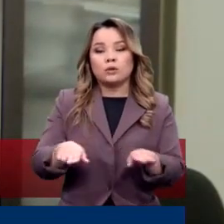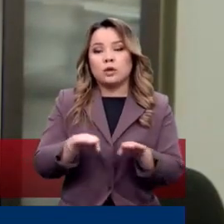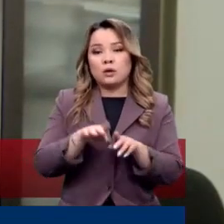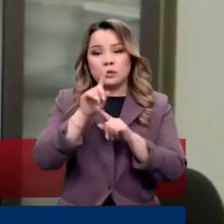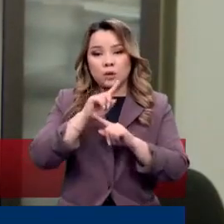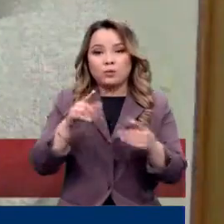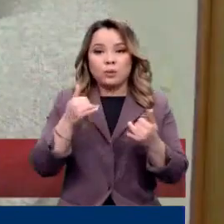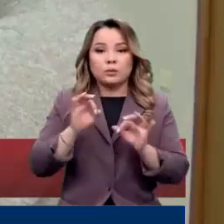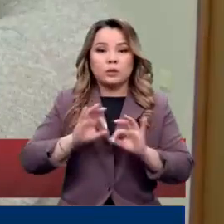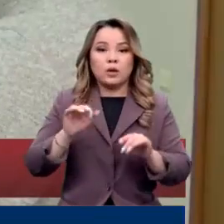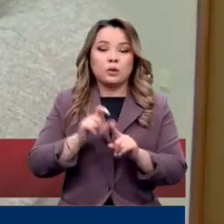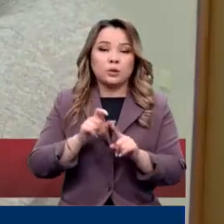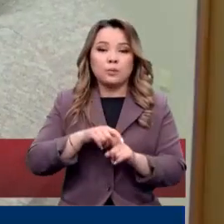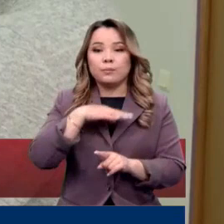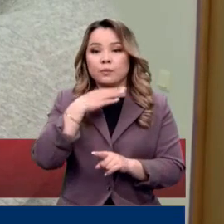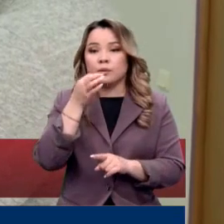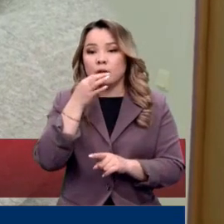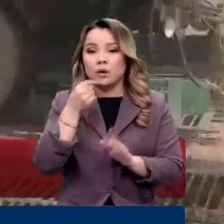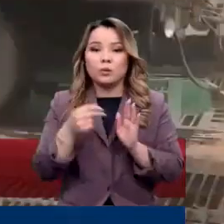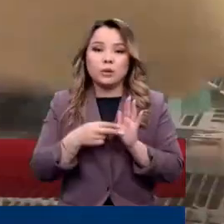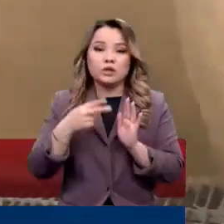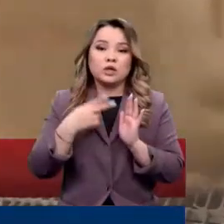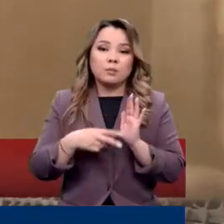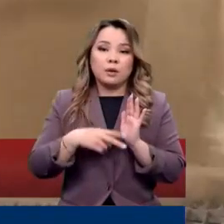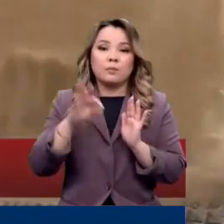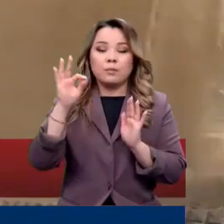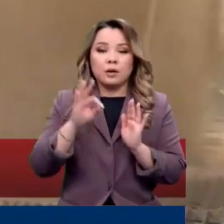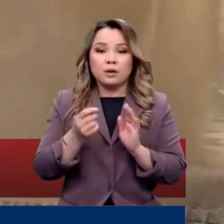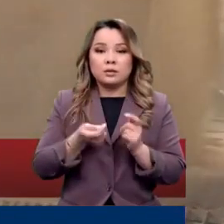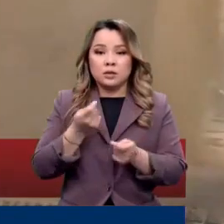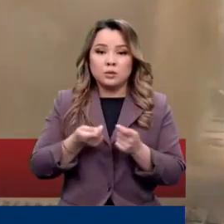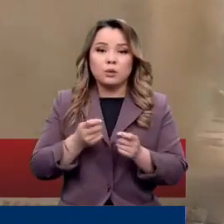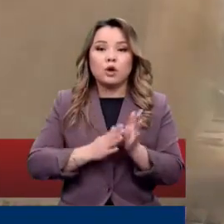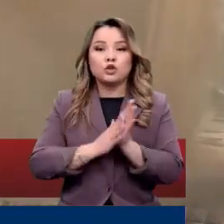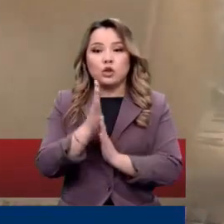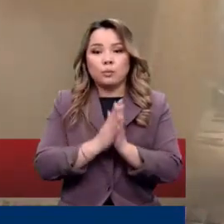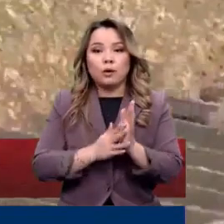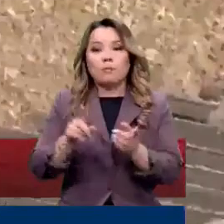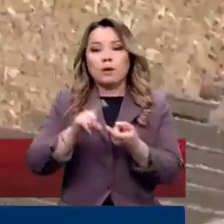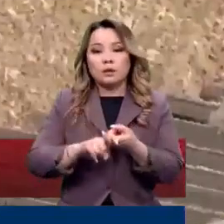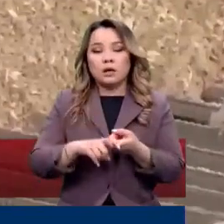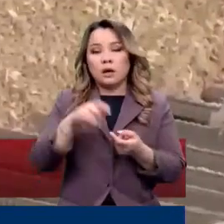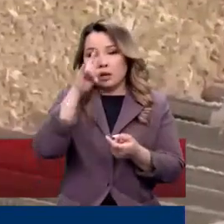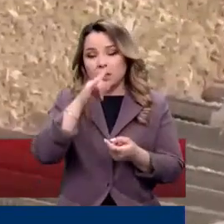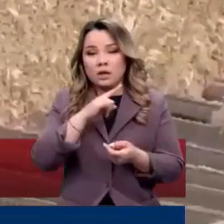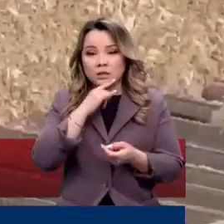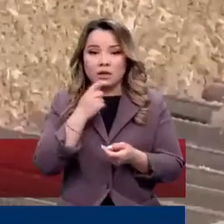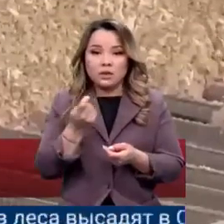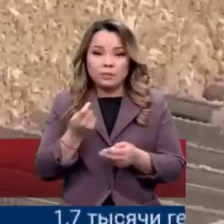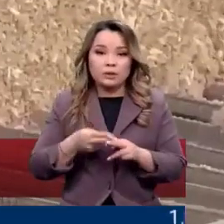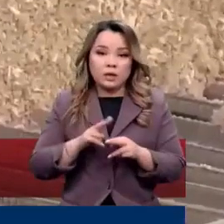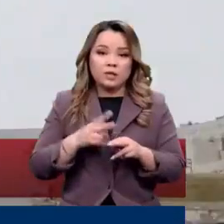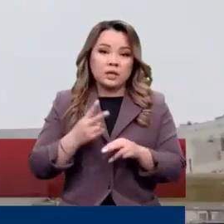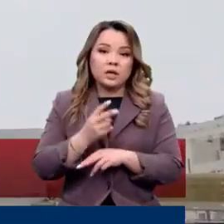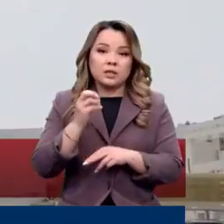Руслан Шариповтың сөзінше, ет пен жұмыртқа құнының 70%-ы жем-шөпке байланысты. Ал Қазақстанда 3 жылдың ішінде бидай бағасы 2 есеге дейін